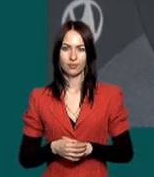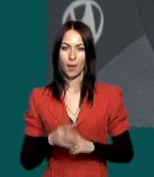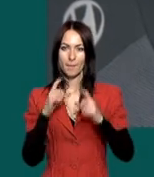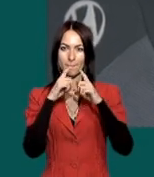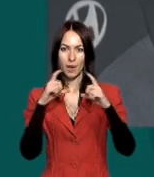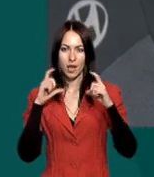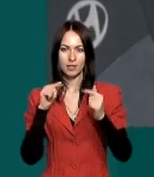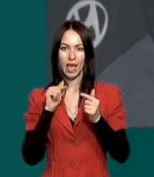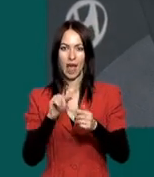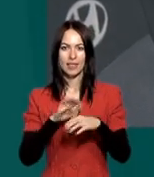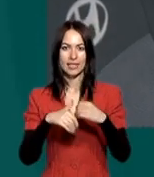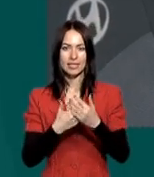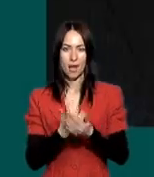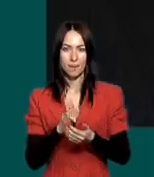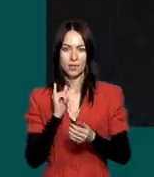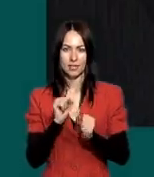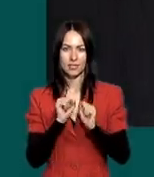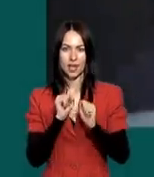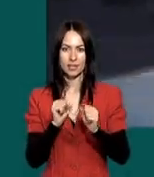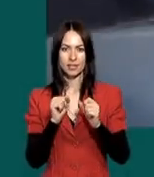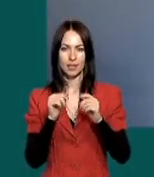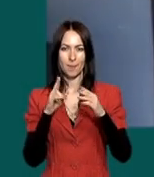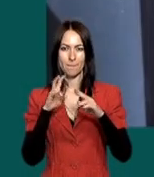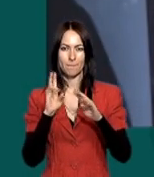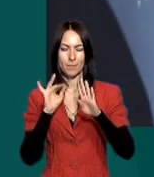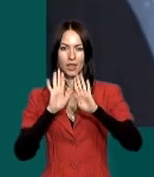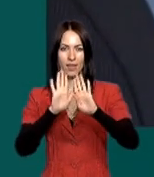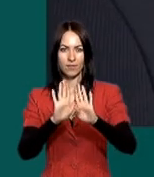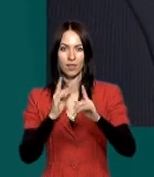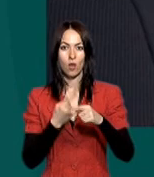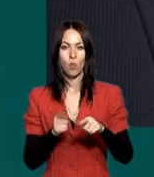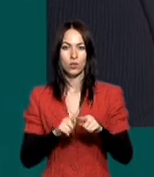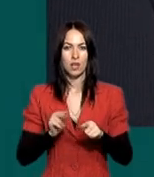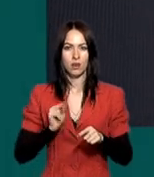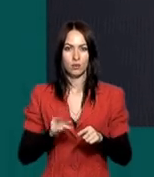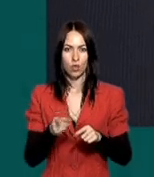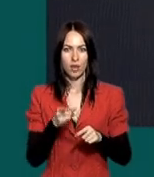Маски, антисептики та захисні плівки. Так, таксисти Харкова працюють в умовах карантину.